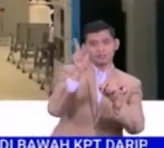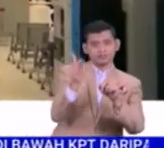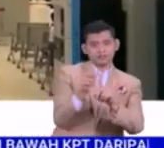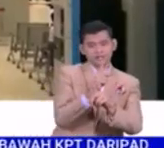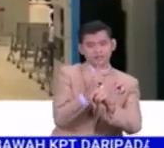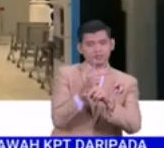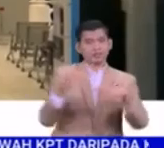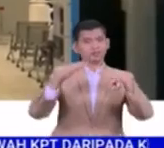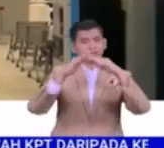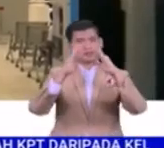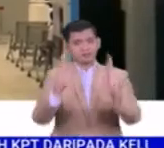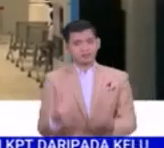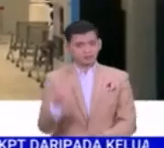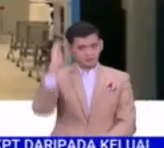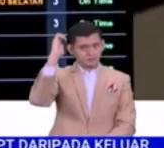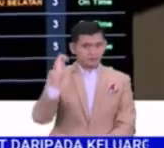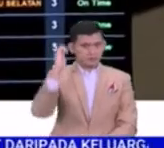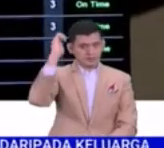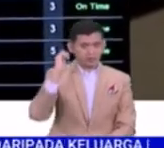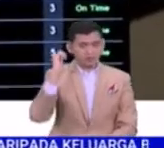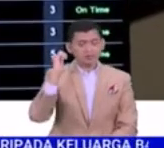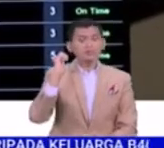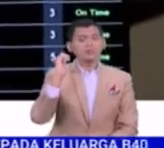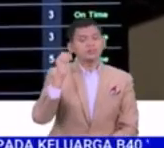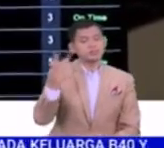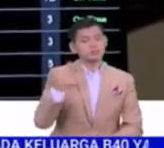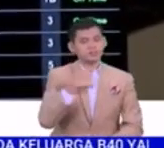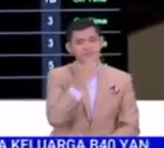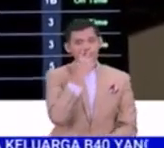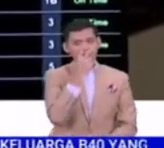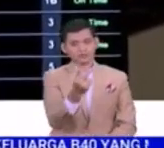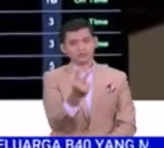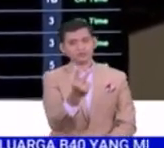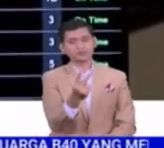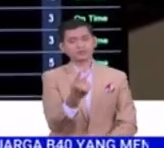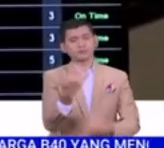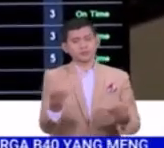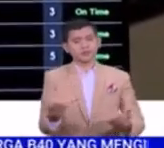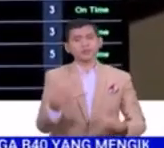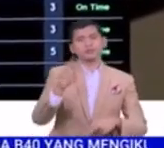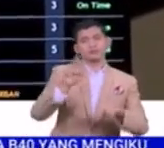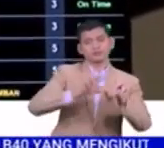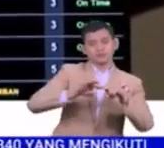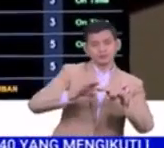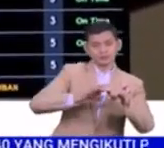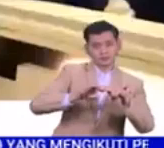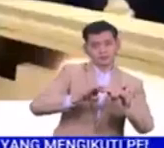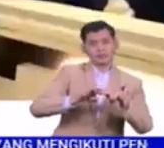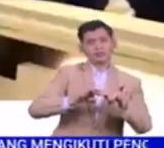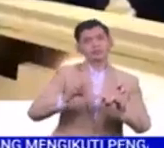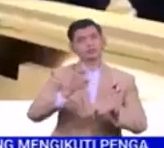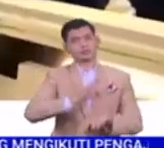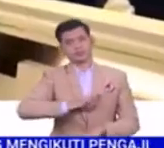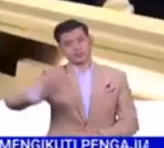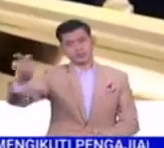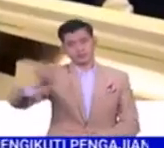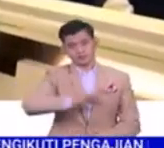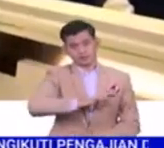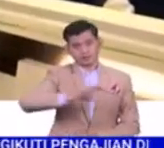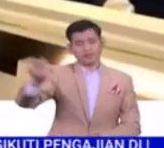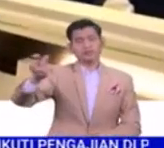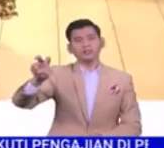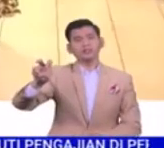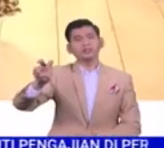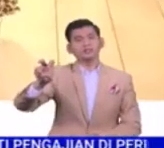kongsikan mengenai operasi di hub pengangkutan awam Penang Central kerana pengangkutan awam juga turut menjadi pilihan